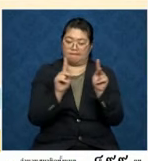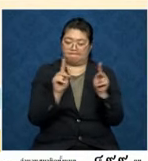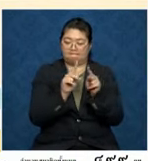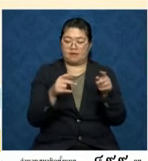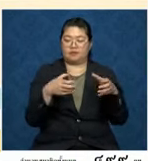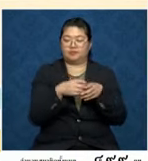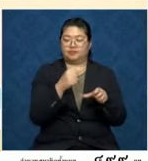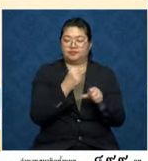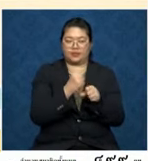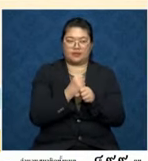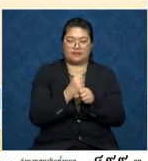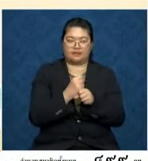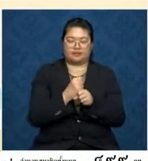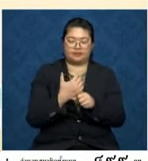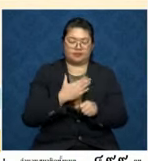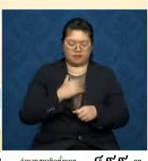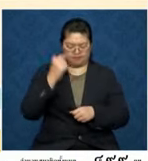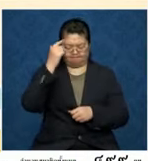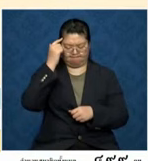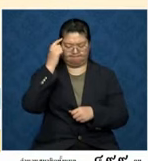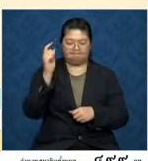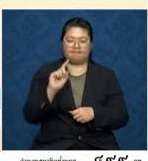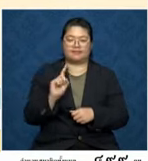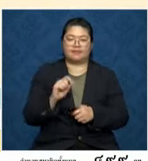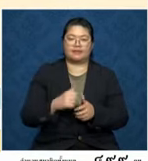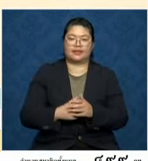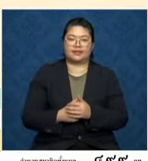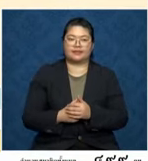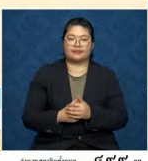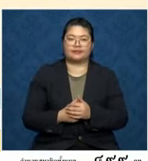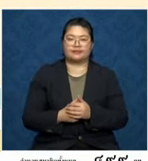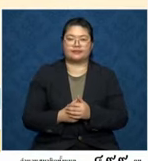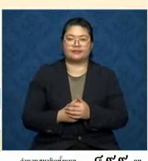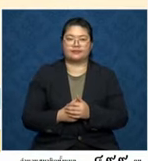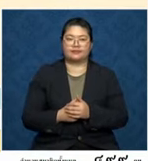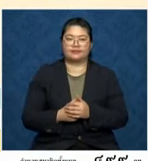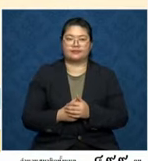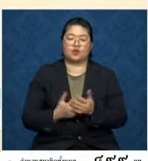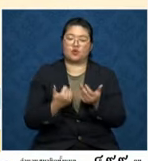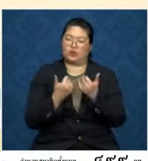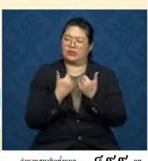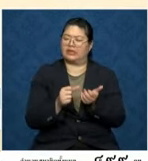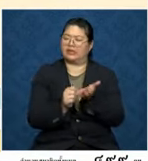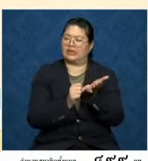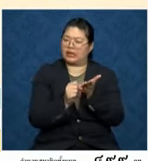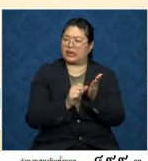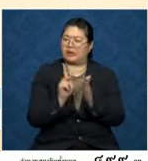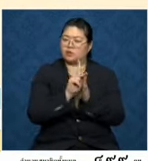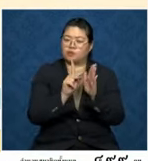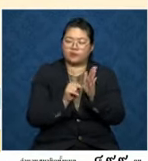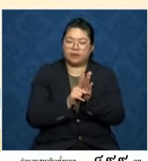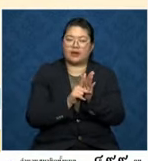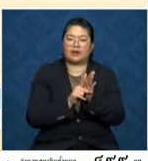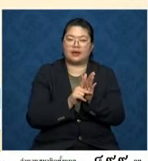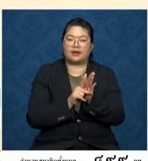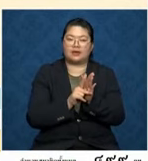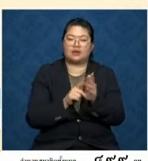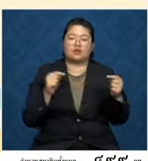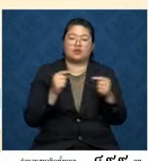ซึ่งผมคิดว่าวันนี้พลวัตในการเปลี่ยนแปลงโดยเฉพาะระบบการ